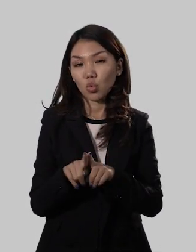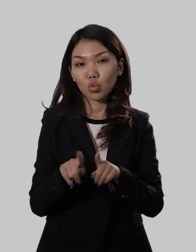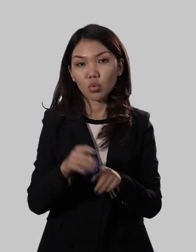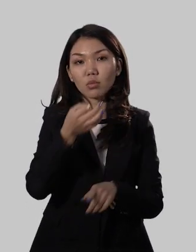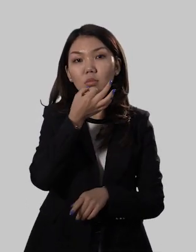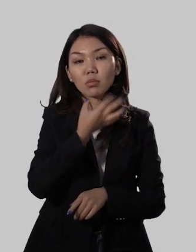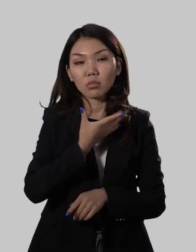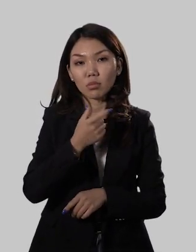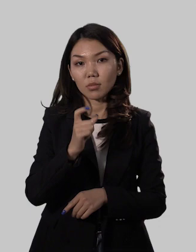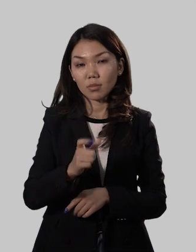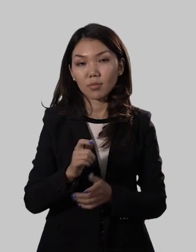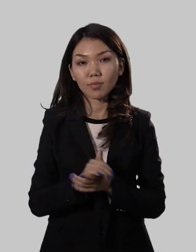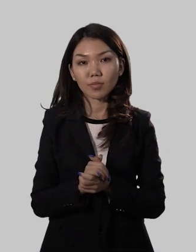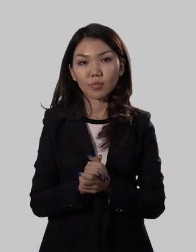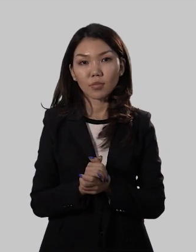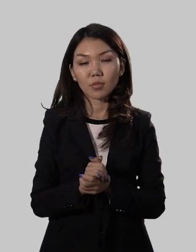көрүүчү.